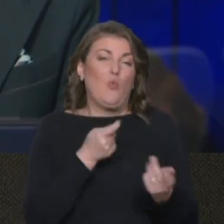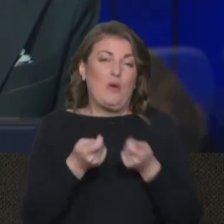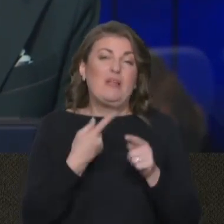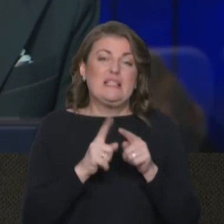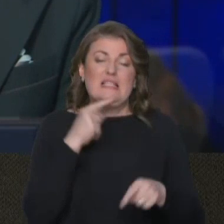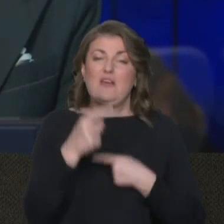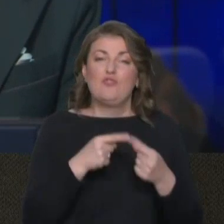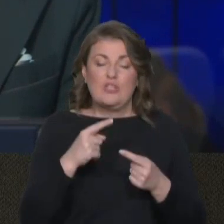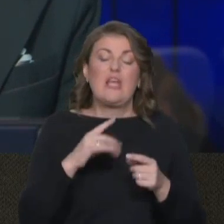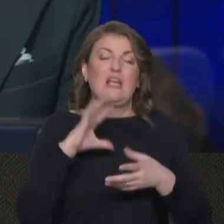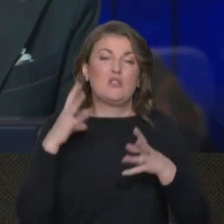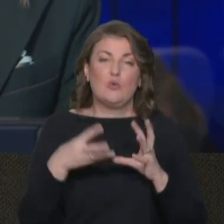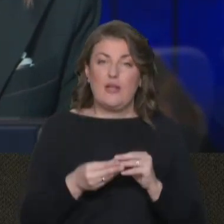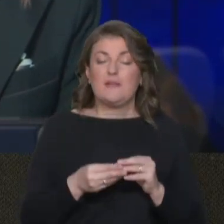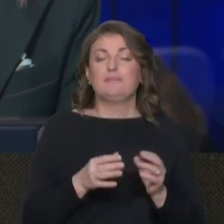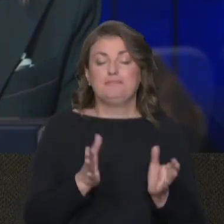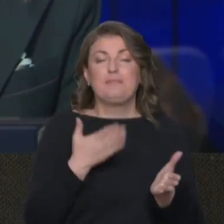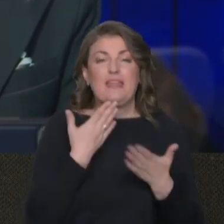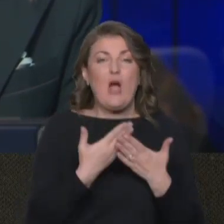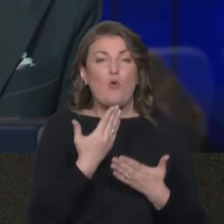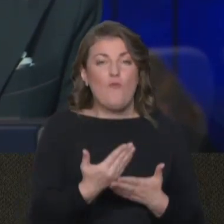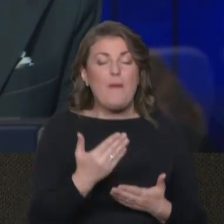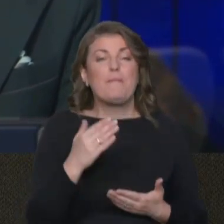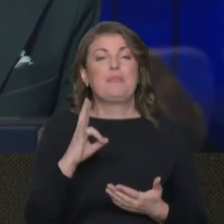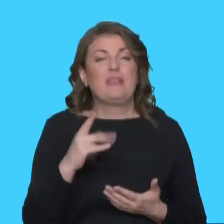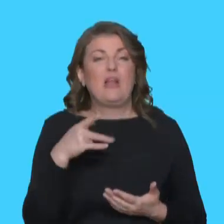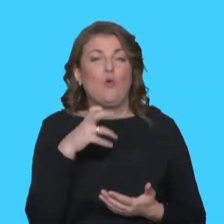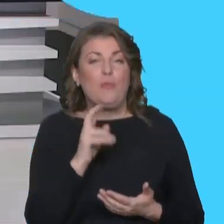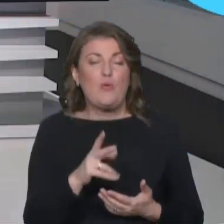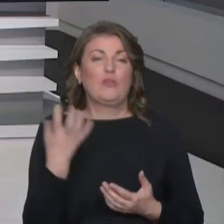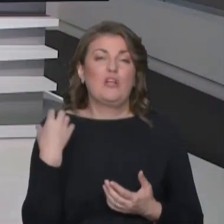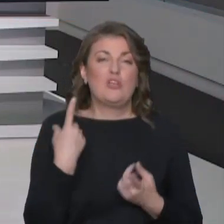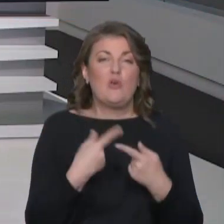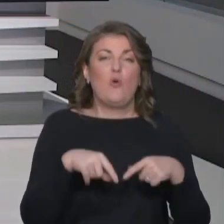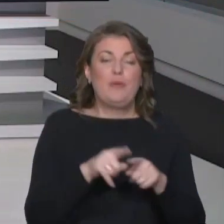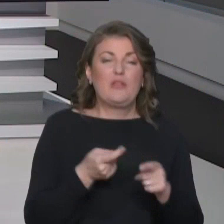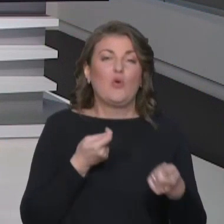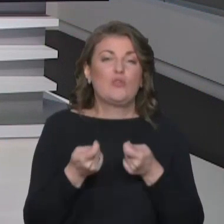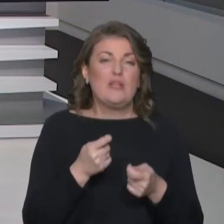результат. Пані Наталя, дякую вам. Наталя Гуменюк, начальниця об'єднаного